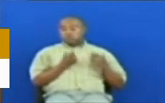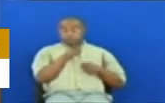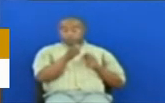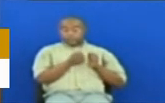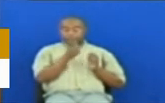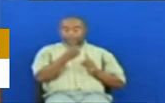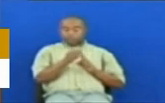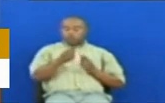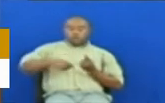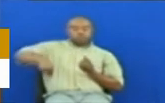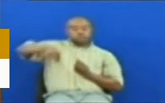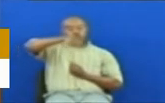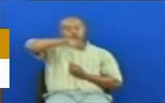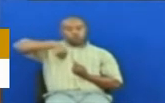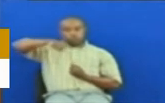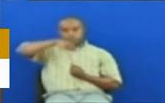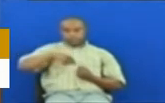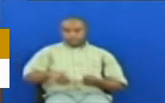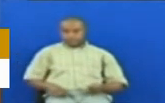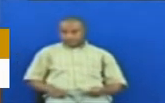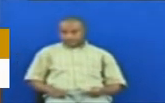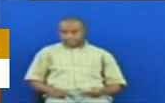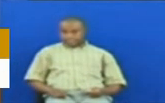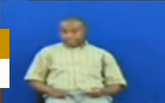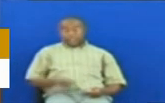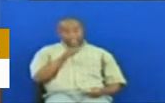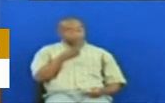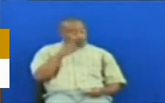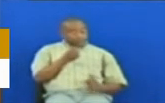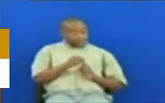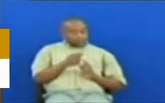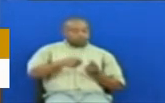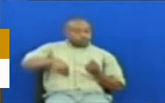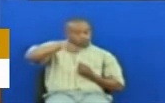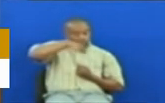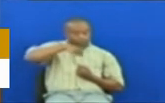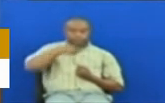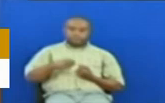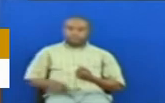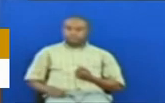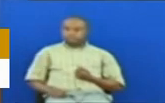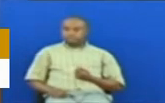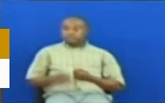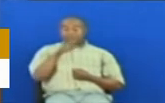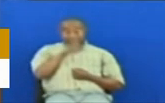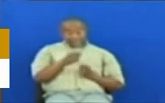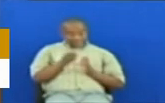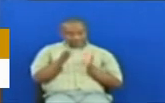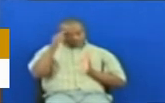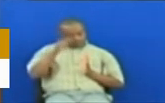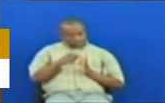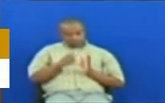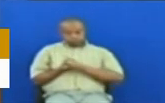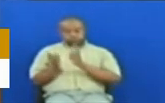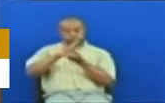rotation. Yaani hoja habari ya mtu anafuata baadaye, msingi ni rotation. Yaani kuna kwamba this is the post ambayo itaenda kwa rotation. Hiyo